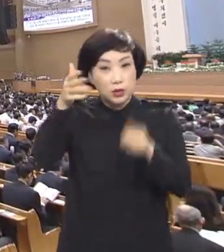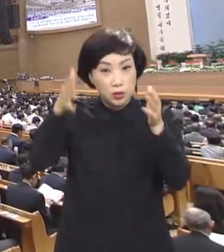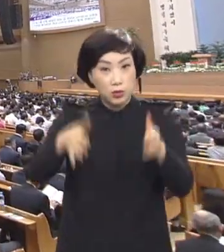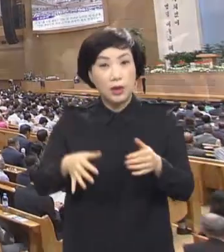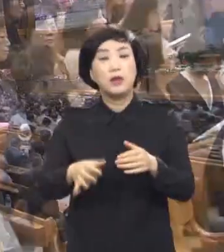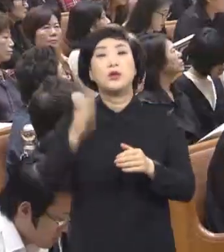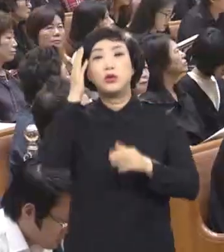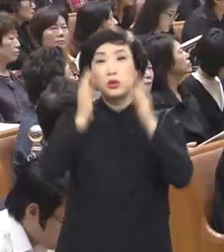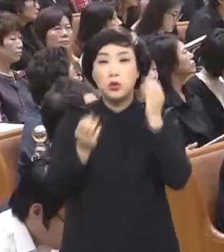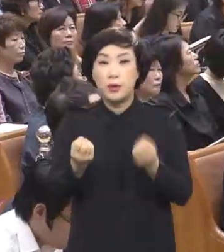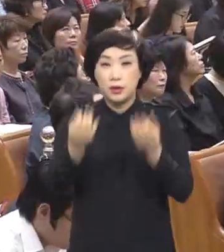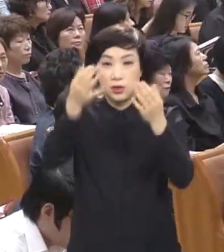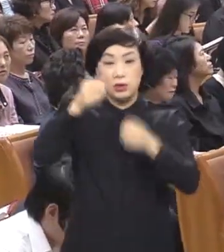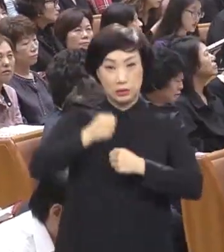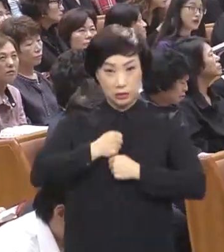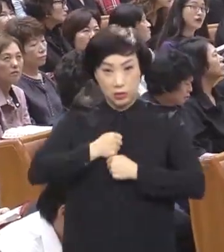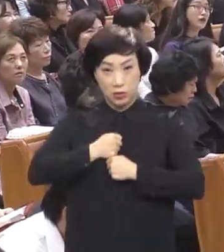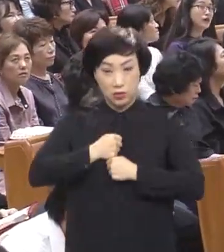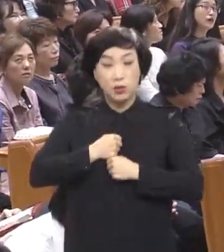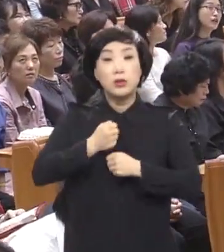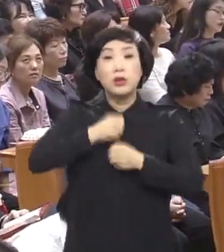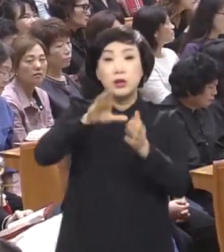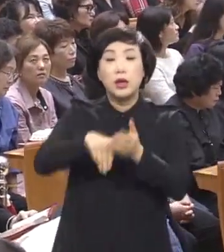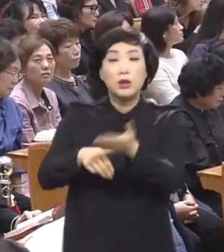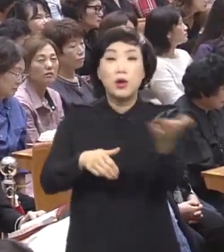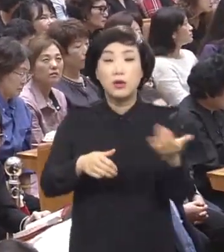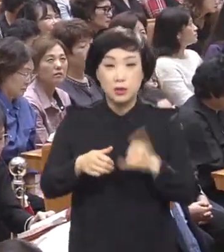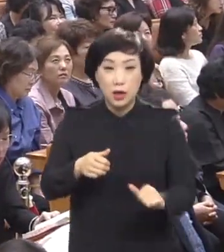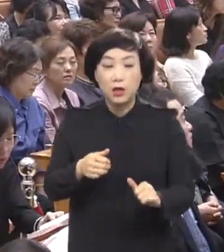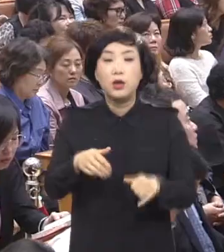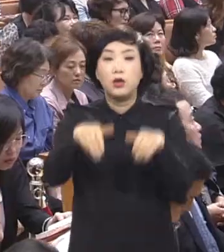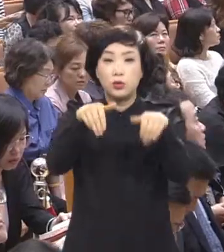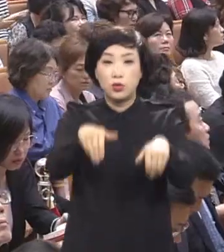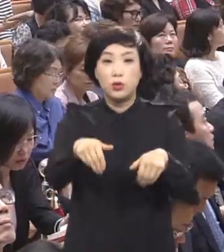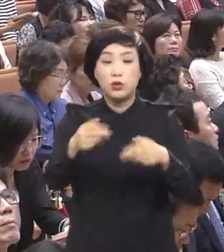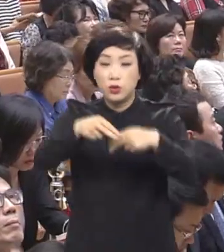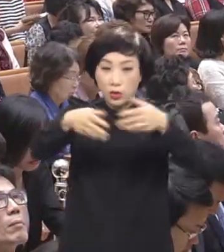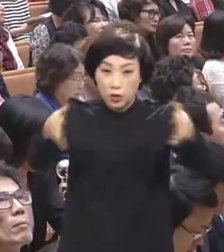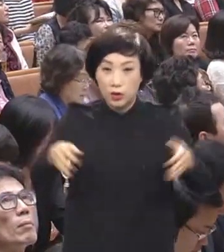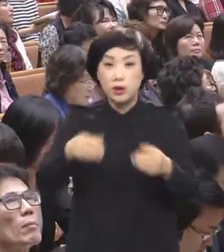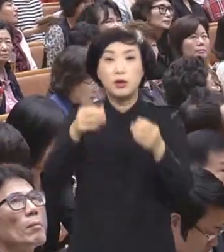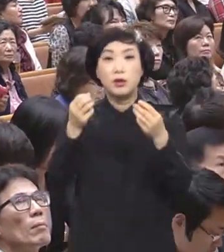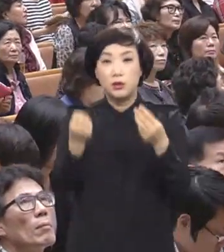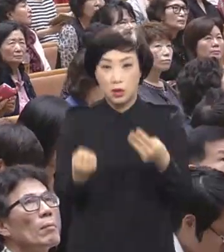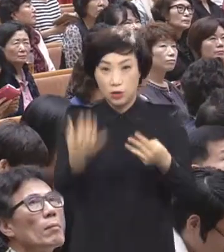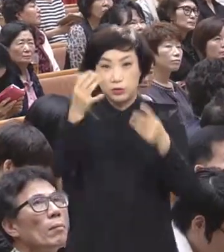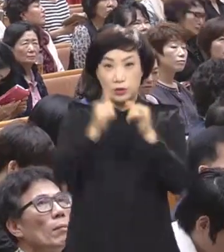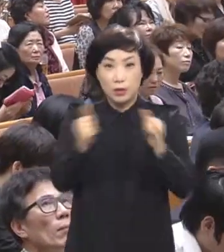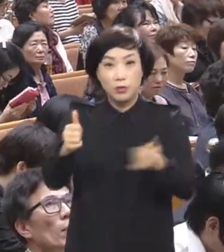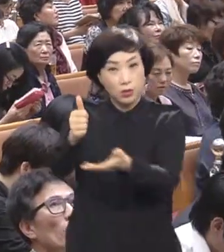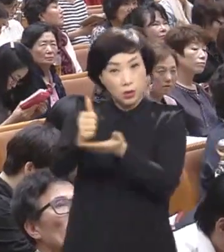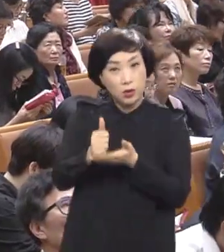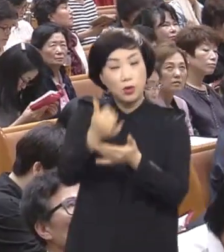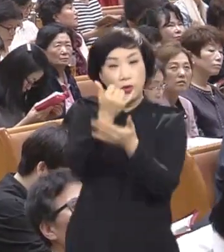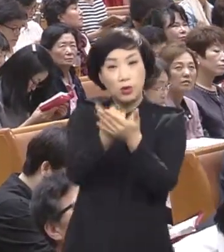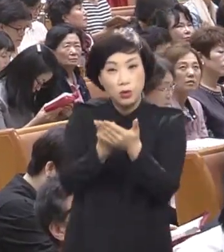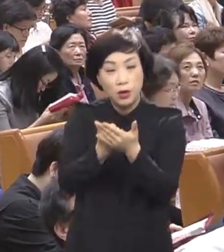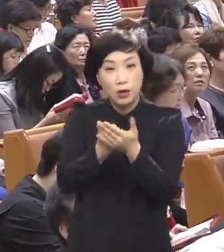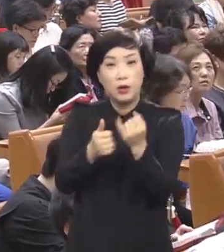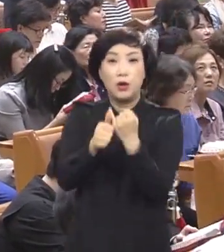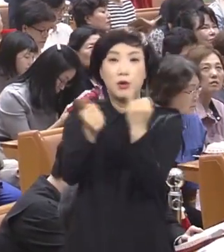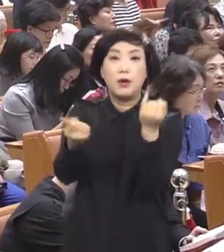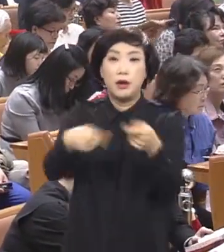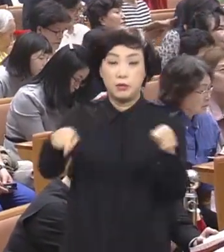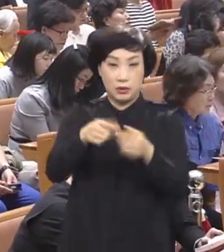것이오 절기를 지킬 때에는 너와 내 자녀와 노비와 내 성중에 거하는 래위인과 객과 고아와 과부가 함께